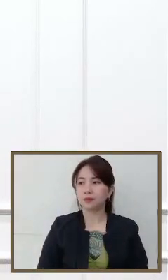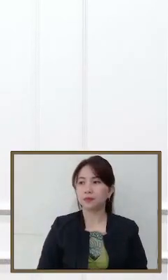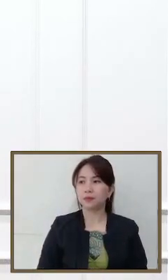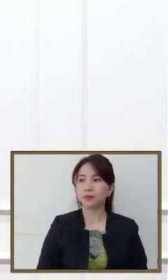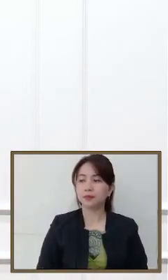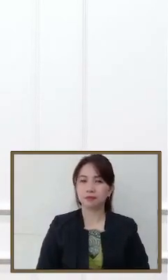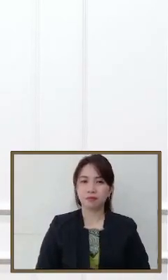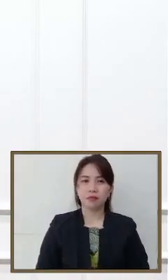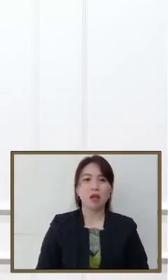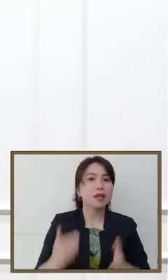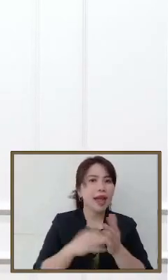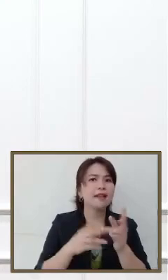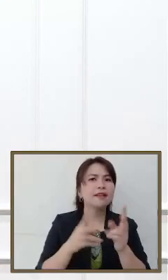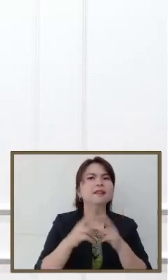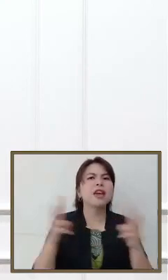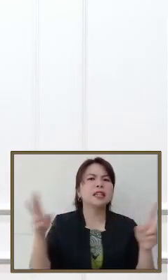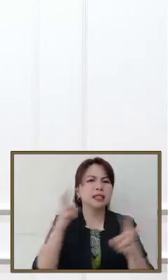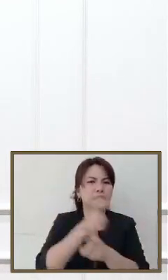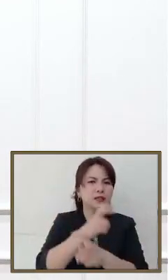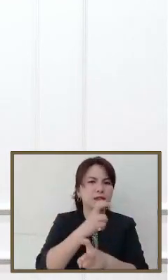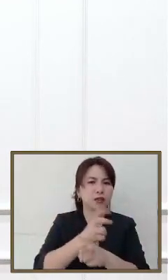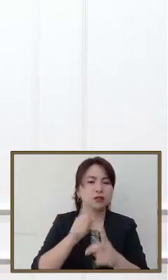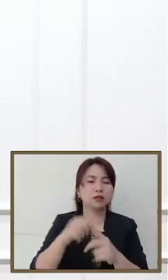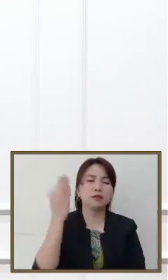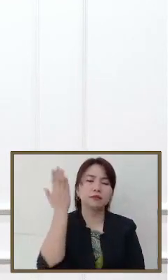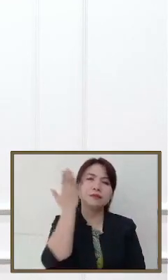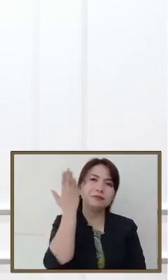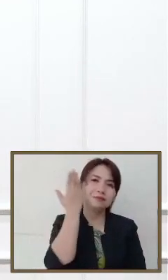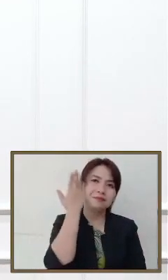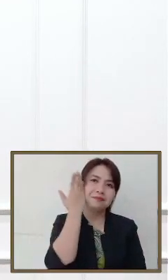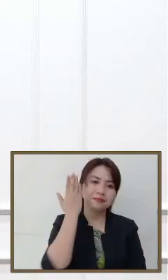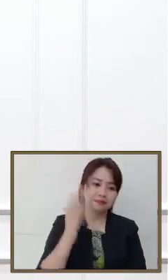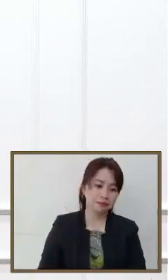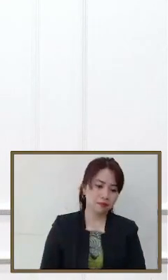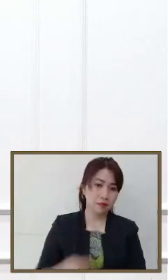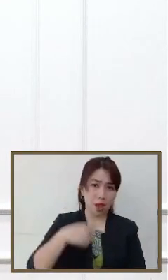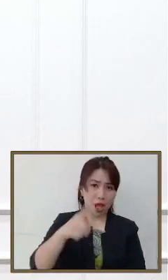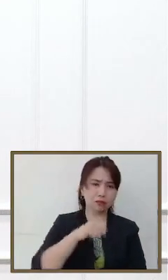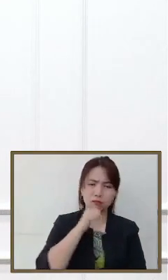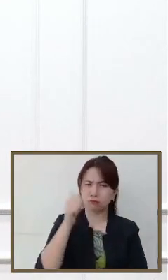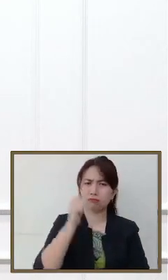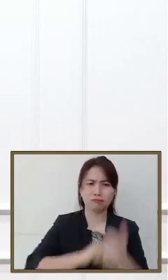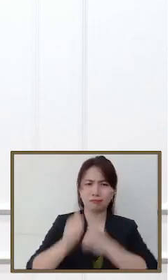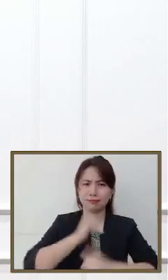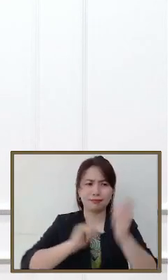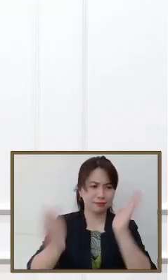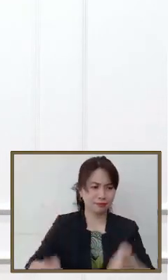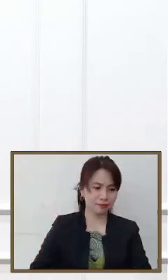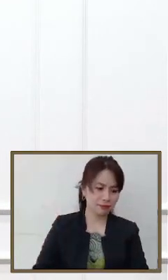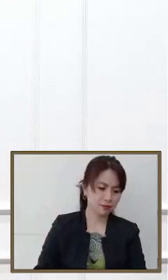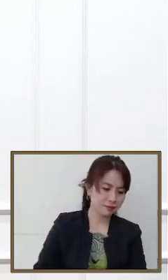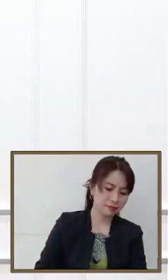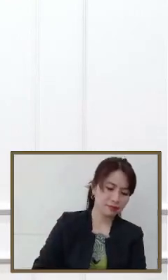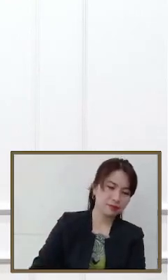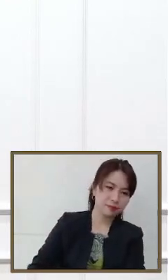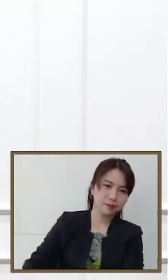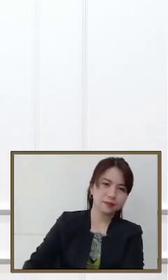magpanggap hindi naman tayo artista mahirap magpanggap